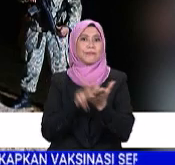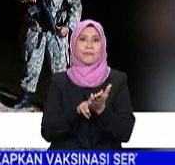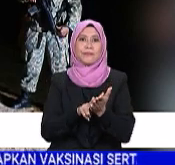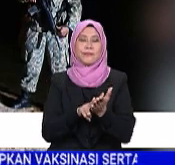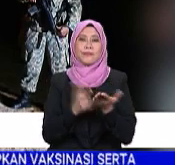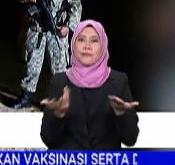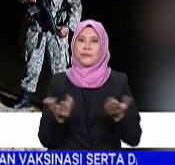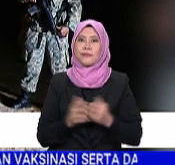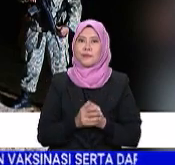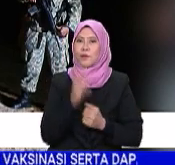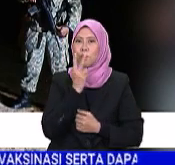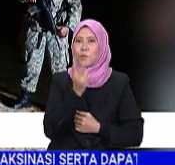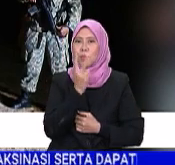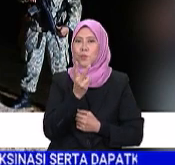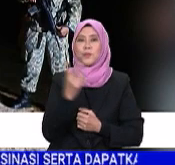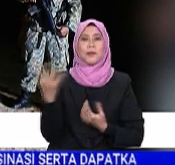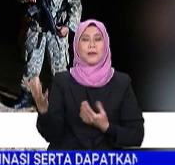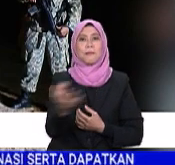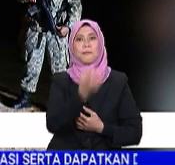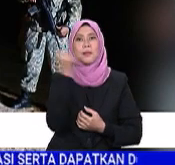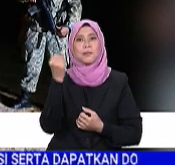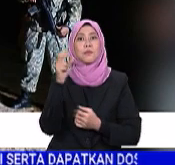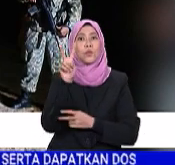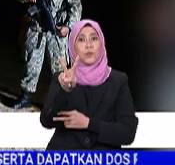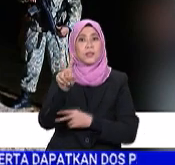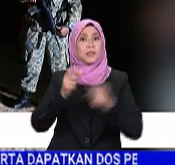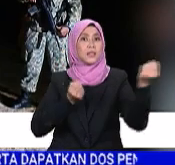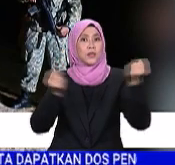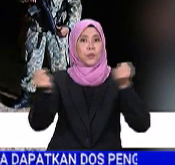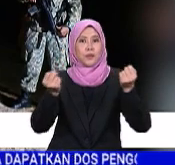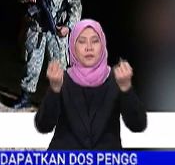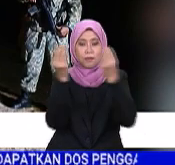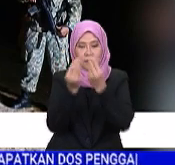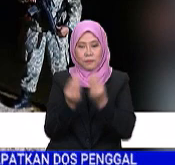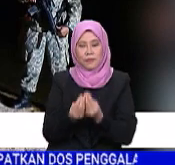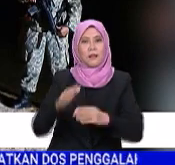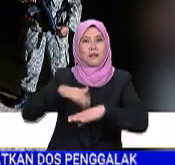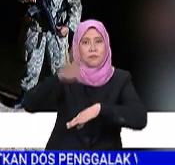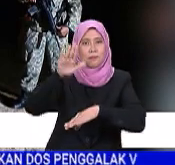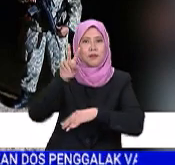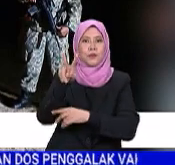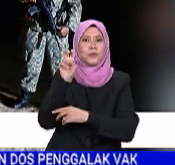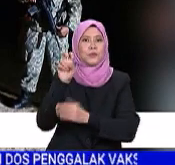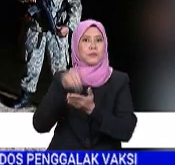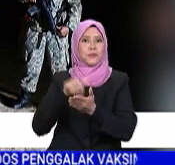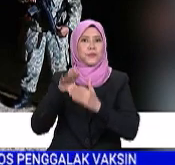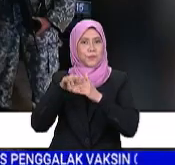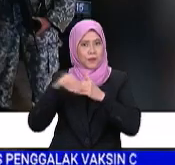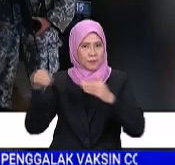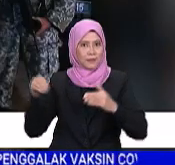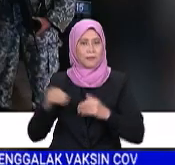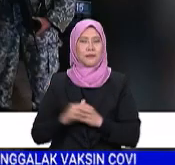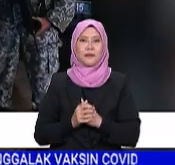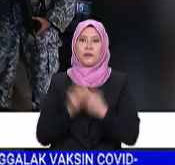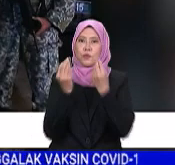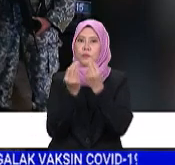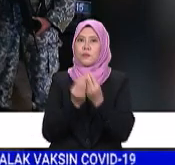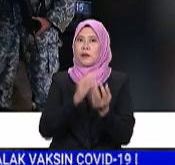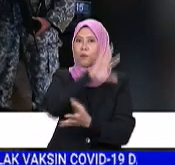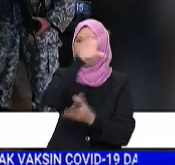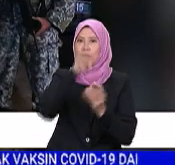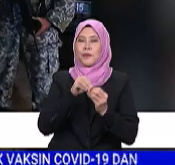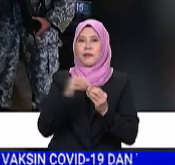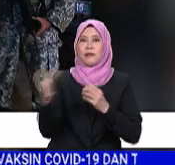sangat selain rokok turut dirampas ilah dua buah Lori dengan nilai anggaran lebih 200000mg hal ini menjadikan nilai